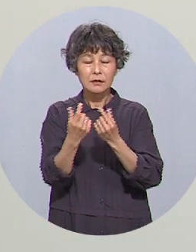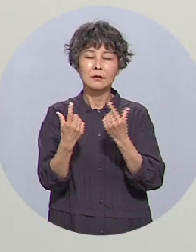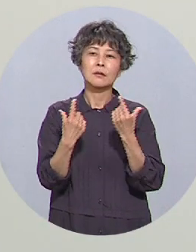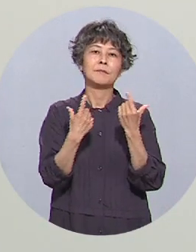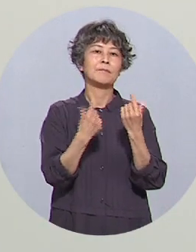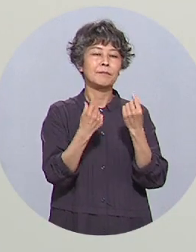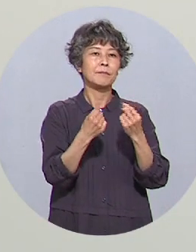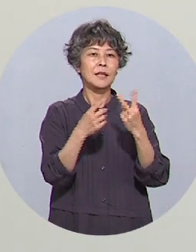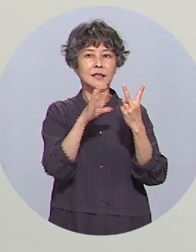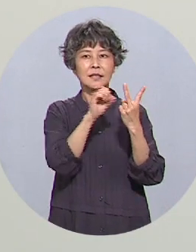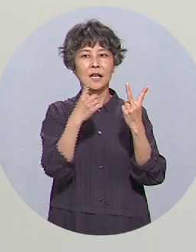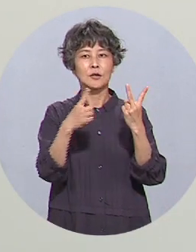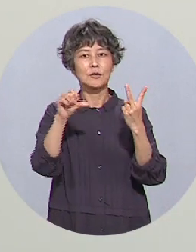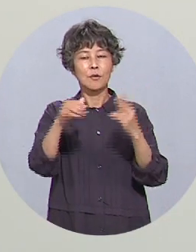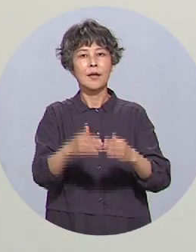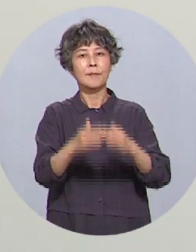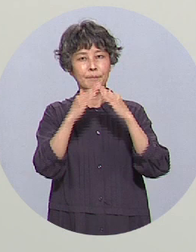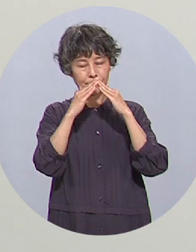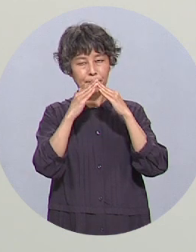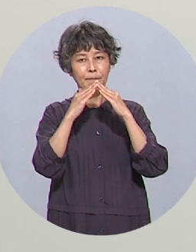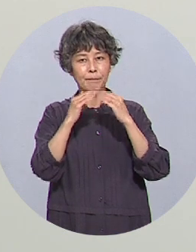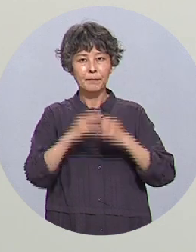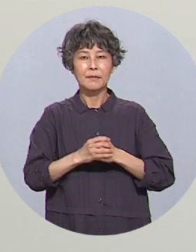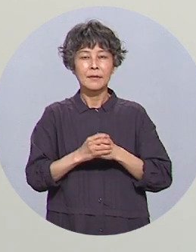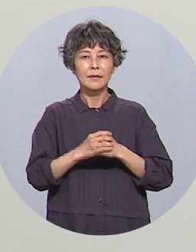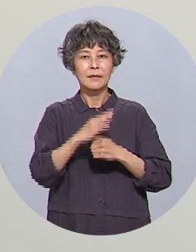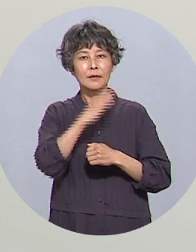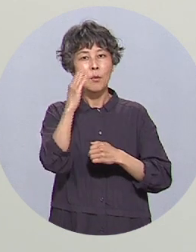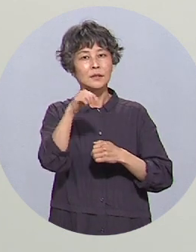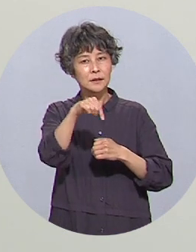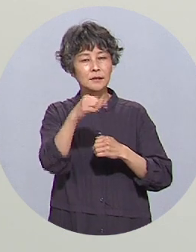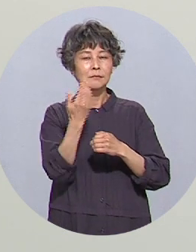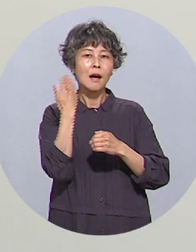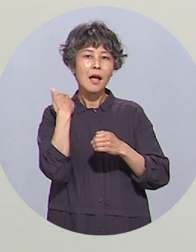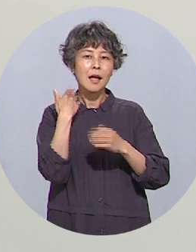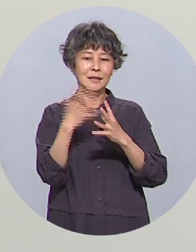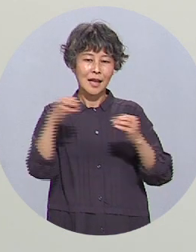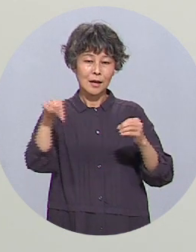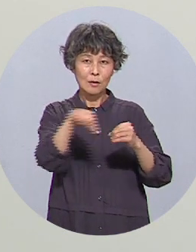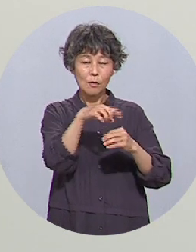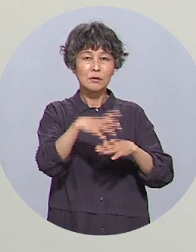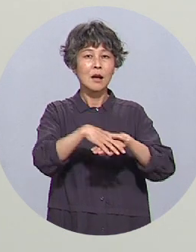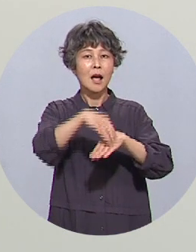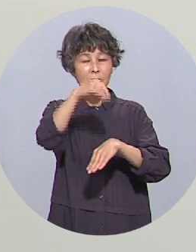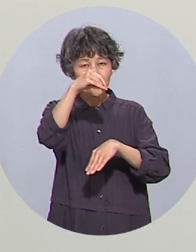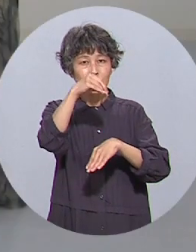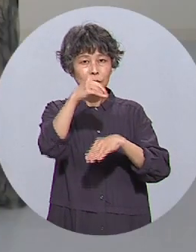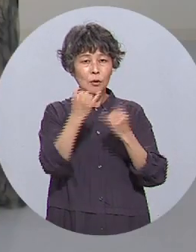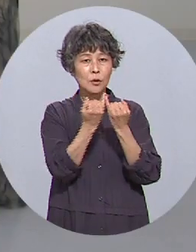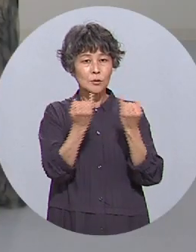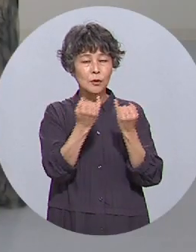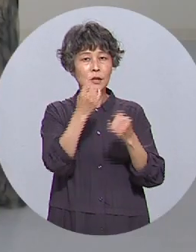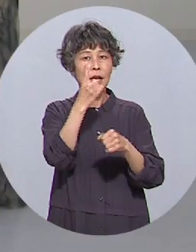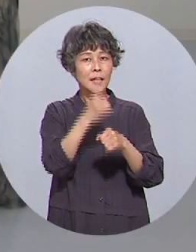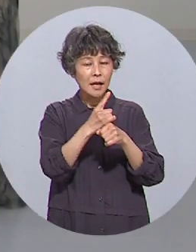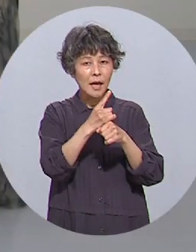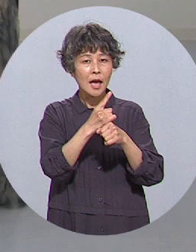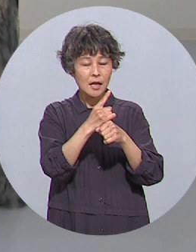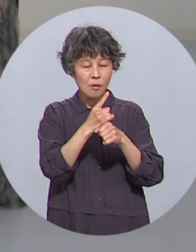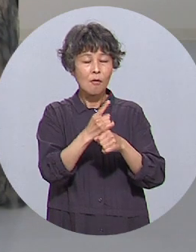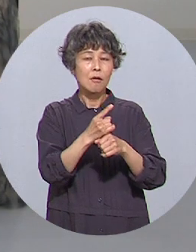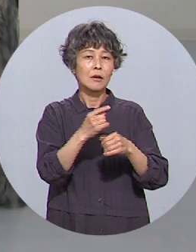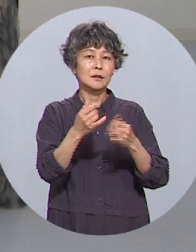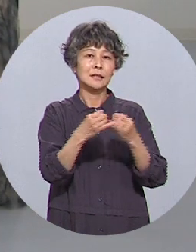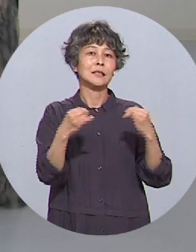。2015年に設立したんですけれども、はい、当時ですね、全国初の女性ペアの機動鑑識班が誕生しています。